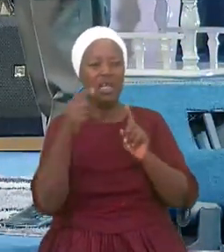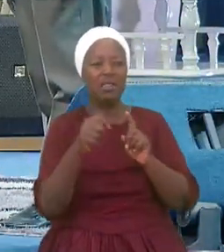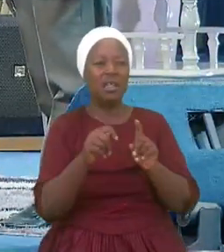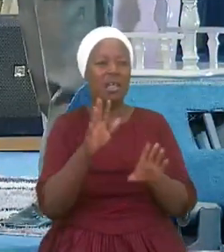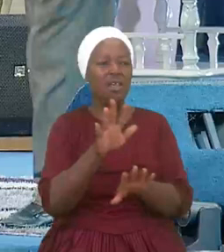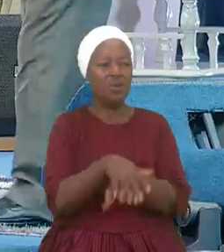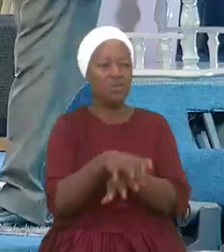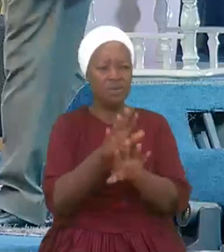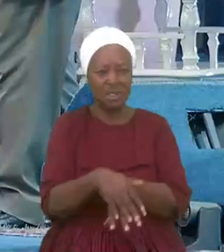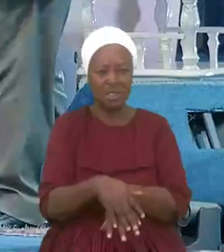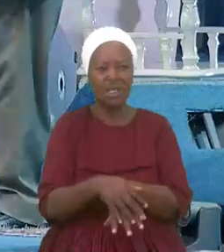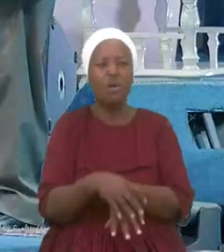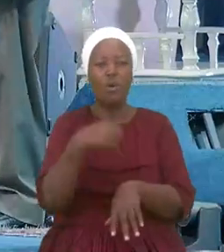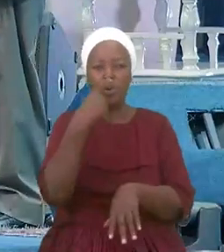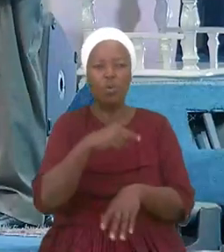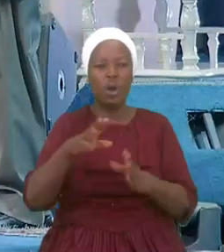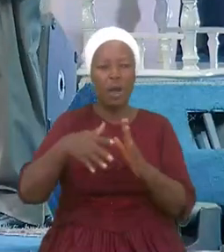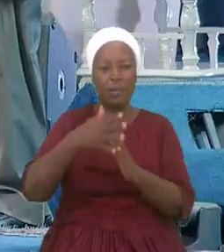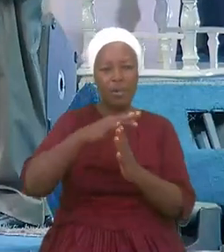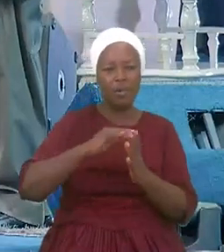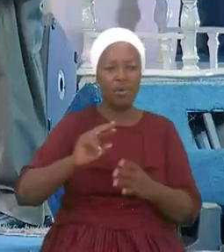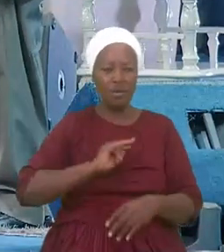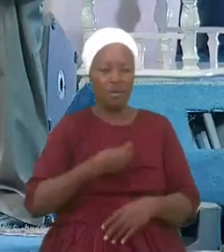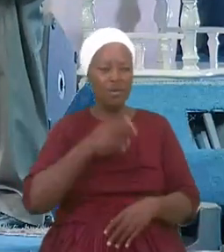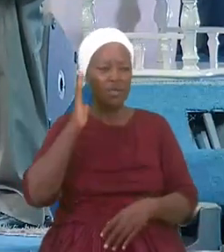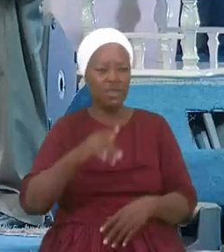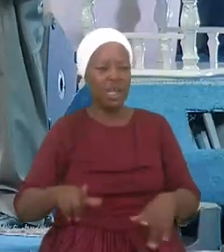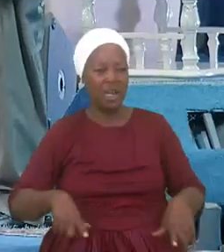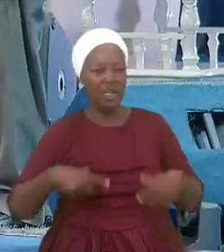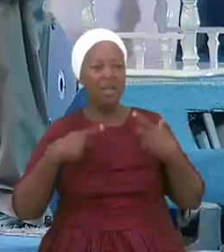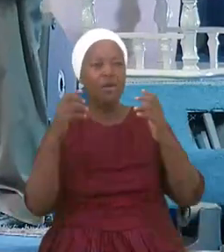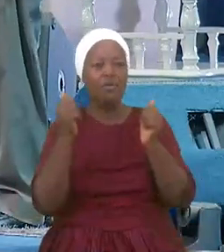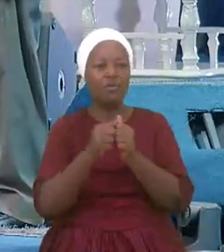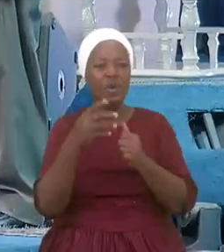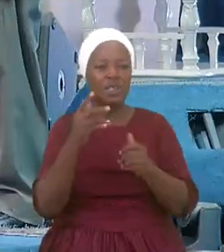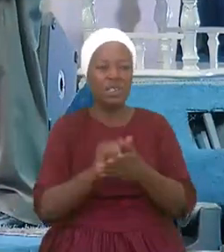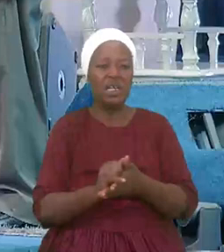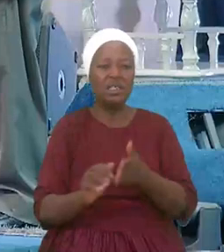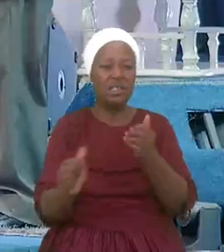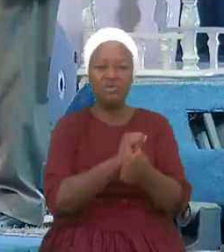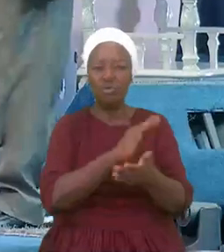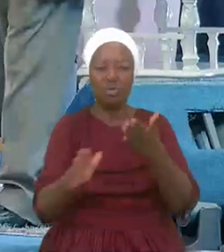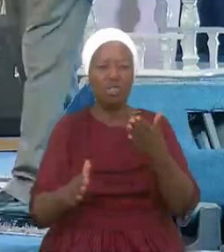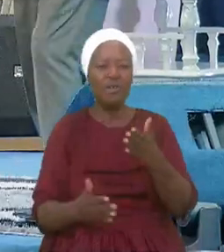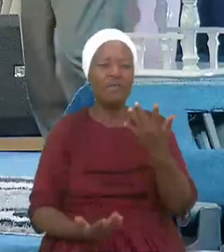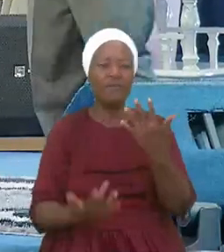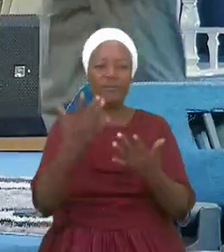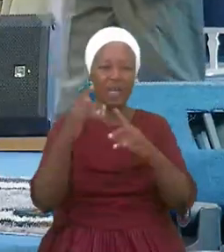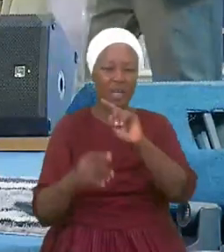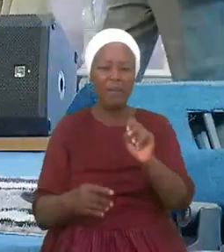un tremblement saisi les impies qui de nous